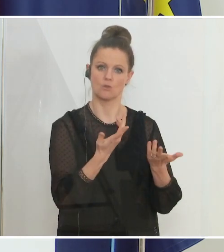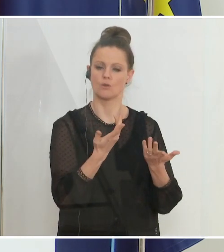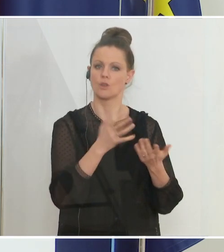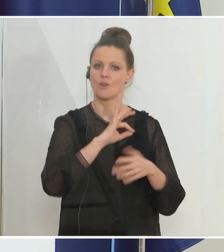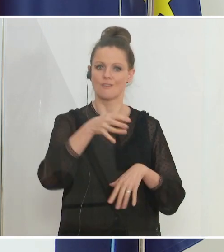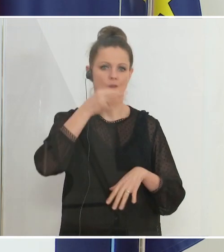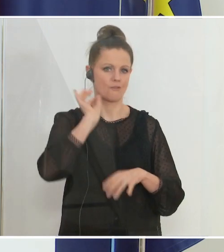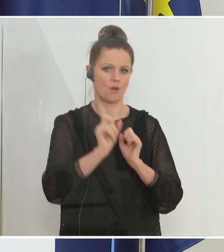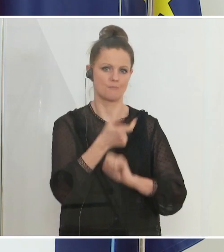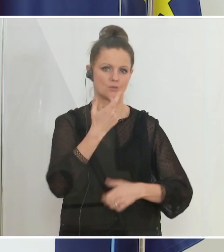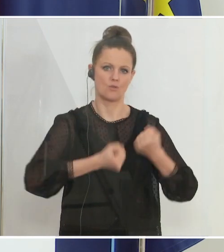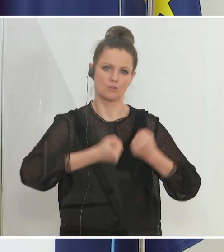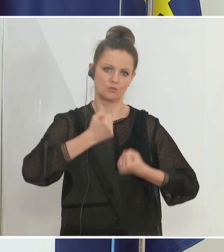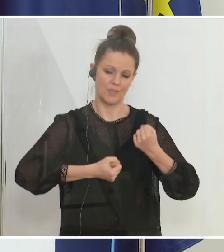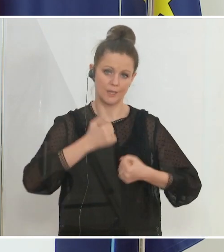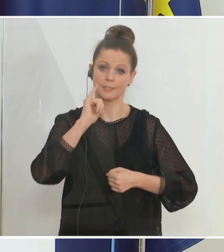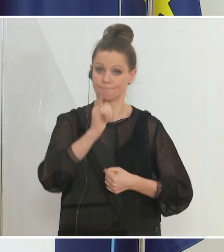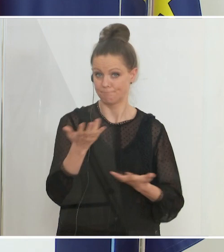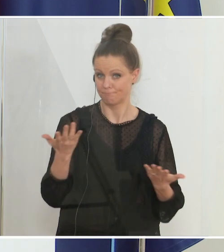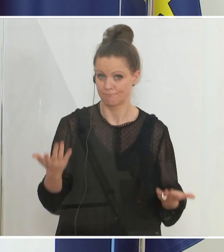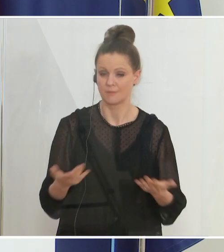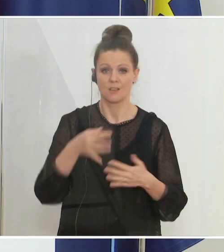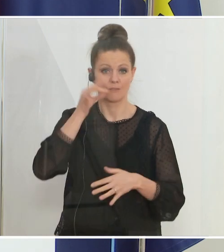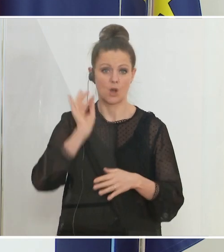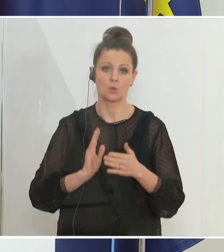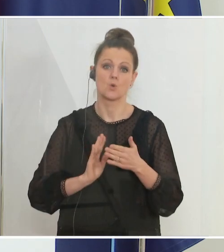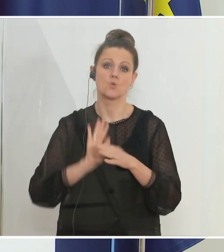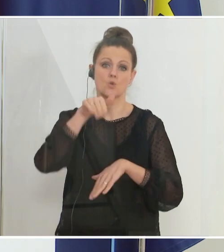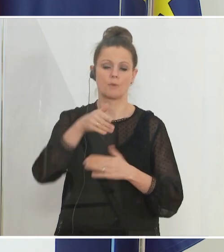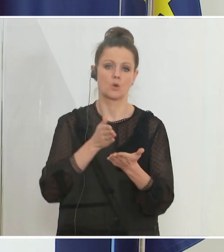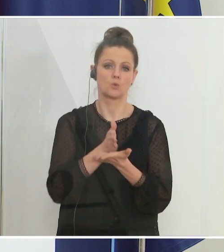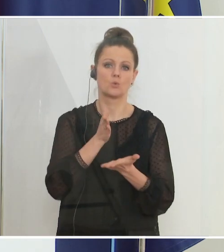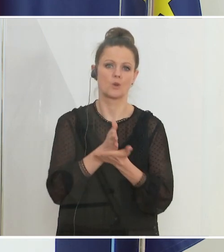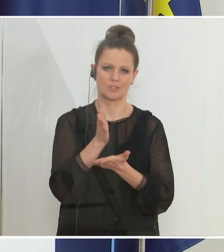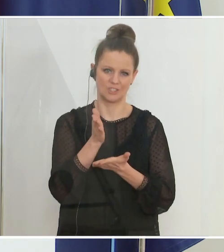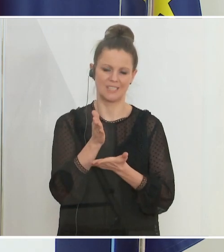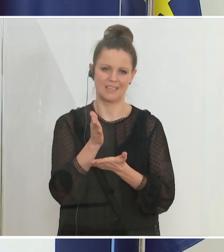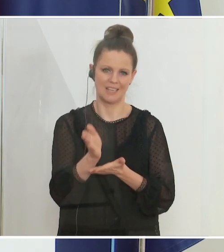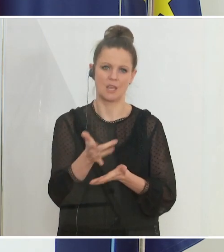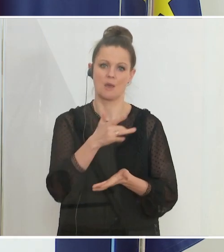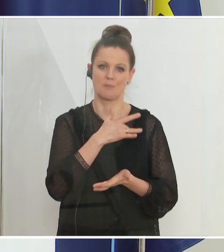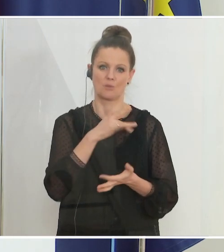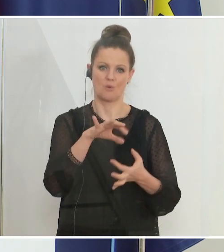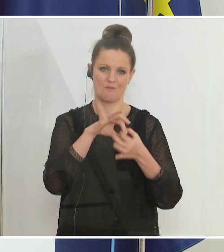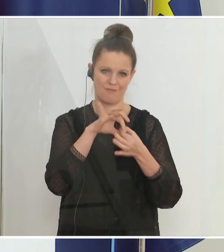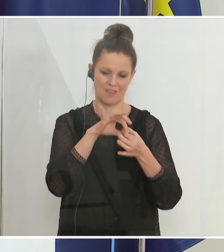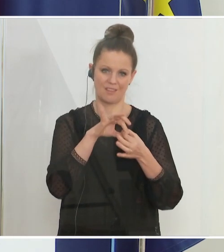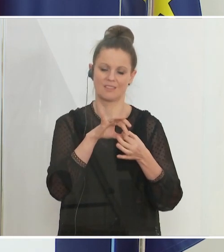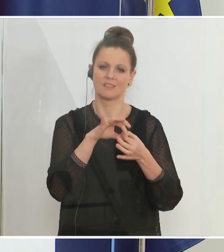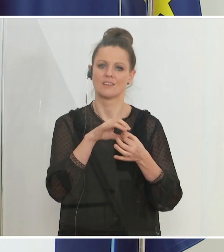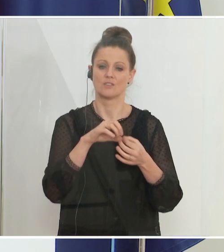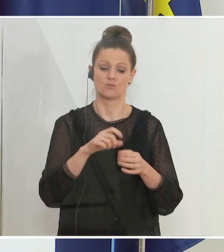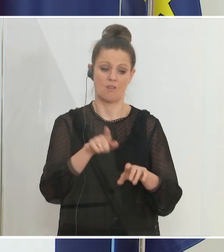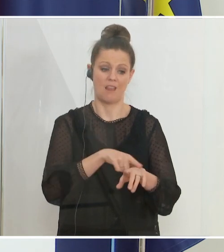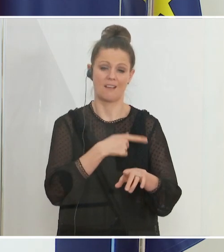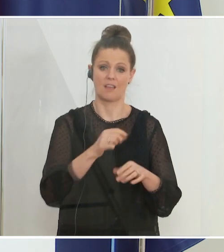für die Frauen besonders schwierig. Frauen sind überdurchschnittlich in den vom Lockdown betroffenen Branchen, schon länger vom Lockdown